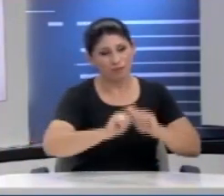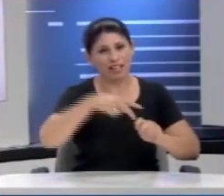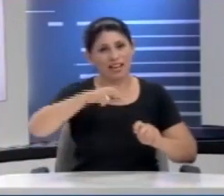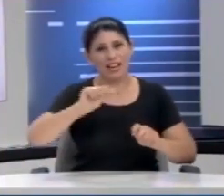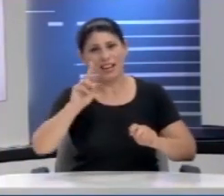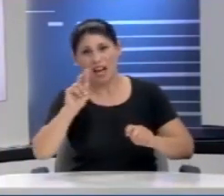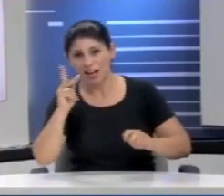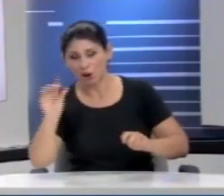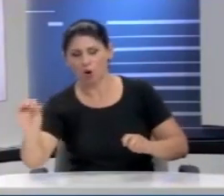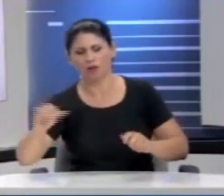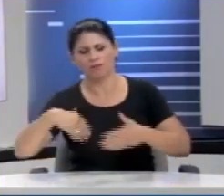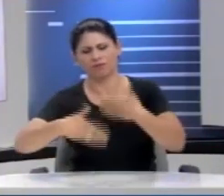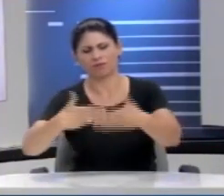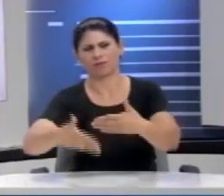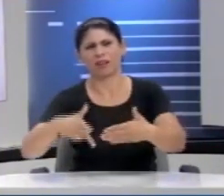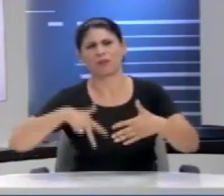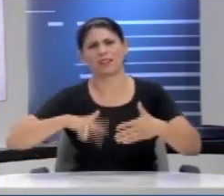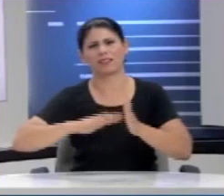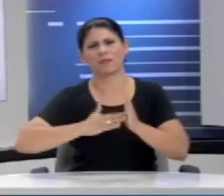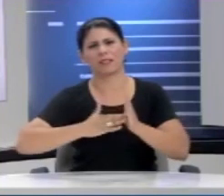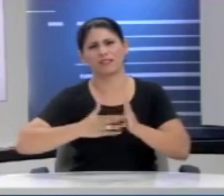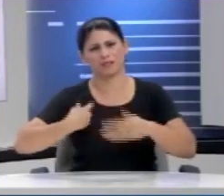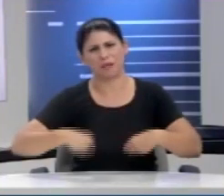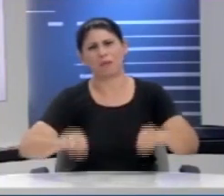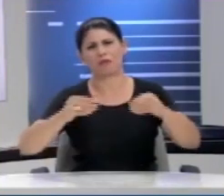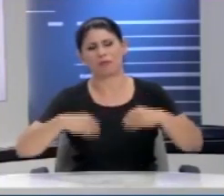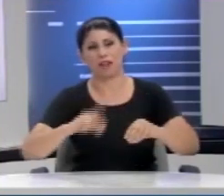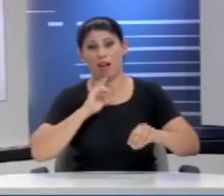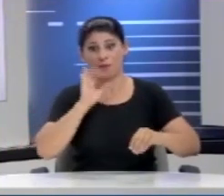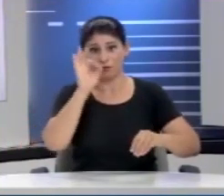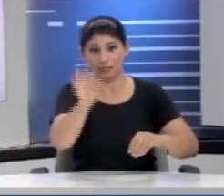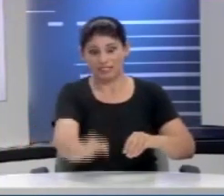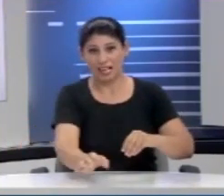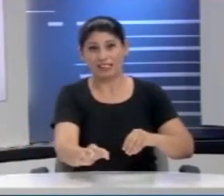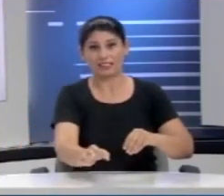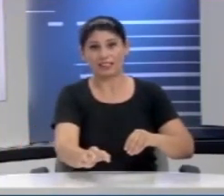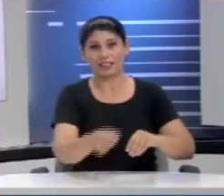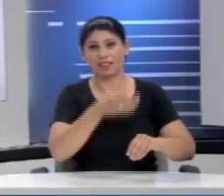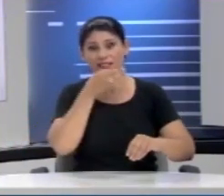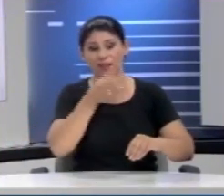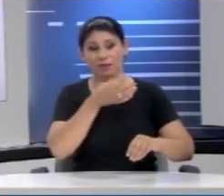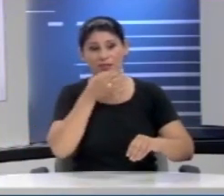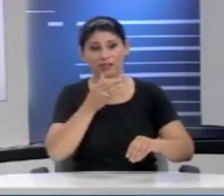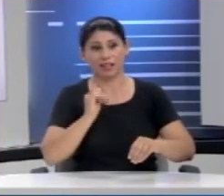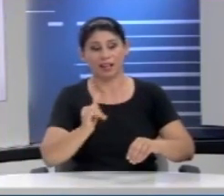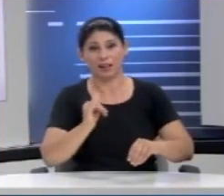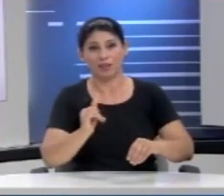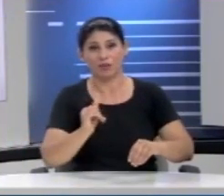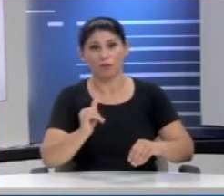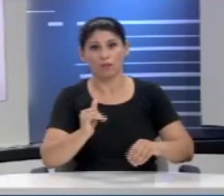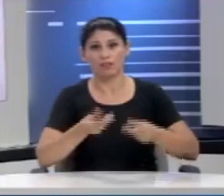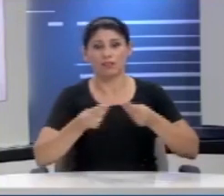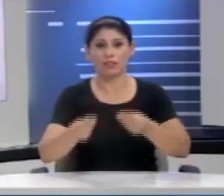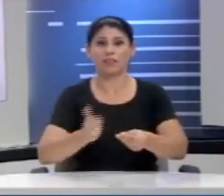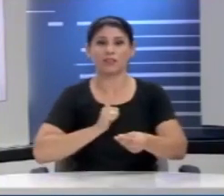Λάρκο, αλλά και μια σειρά από κρατικές υπηρεσίες, αφού φτάνετε στο σημείο να μιλάτε ακόμα και για